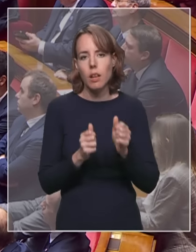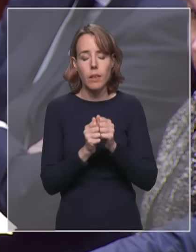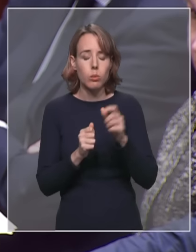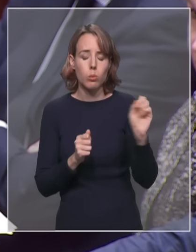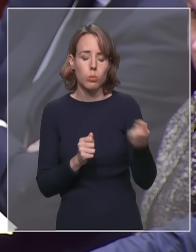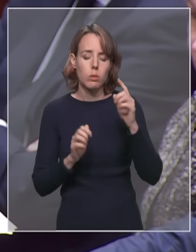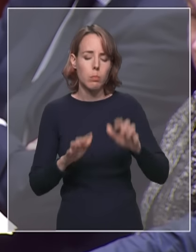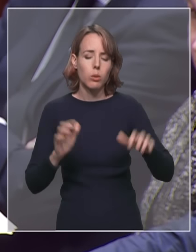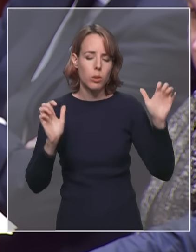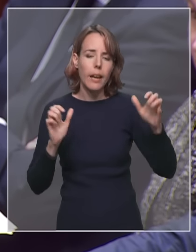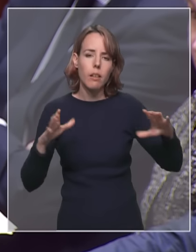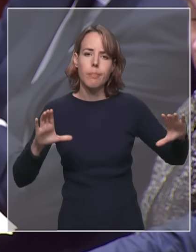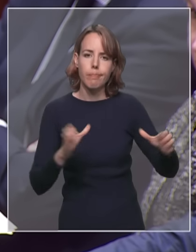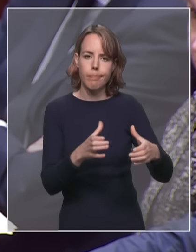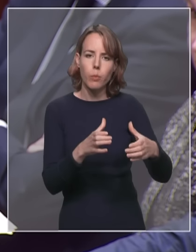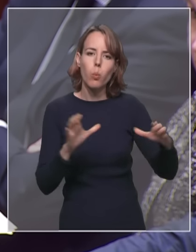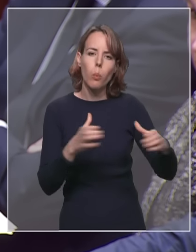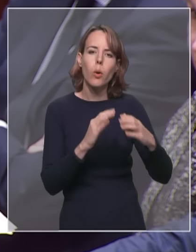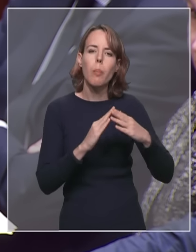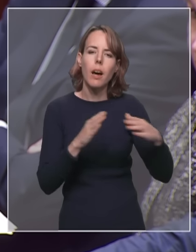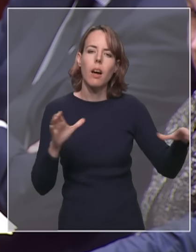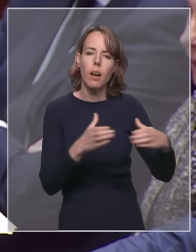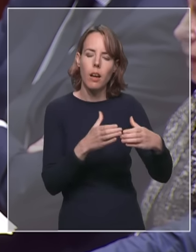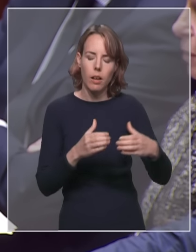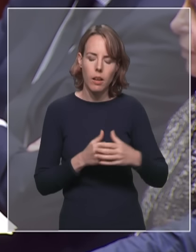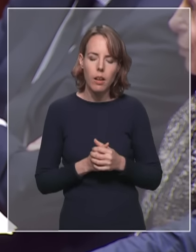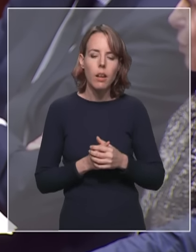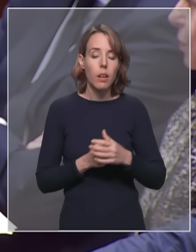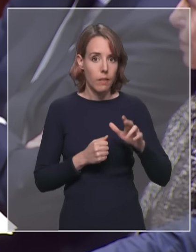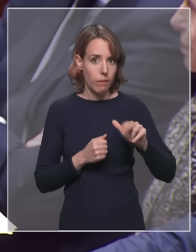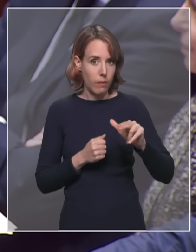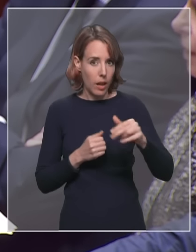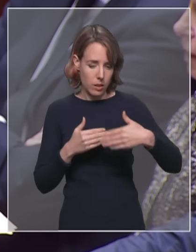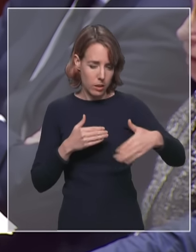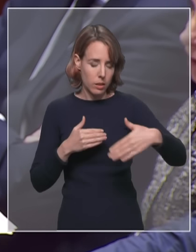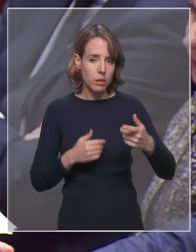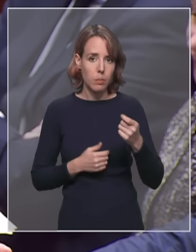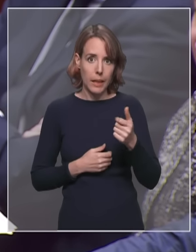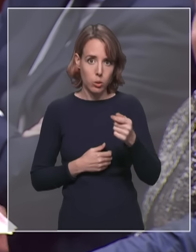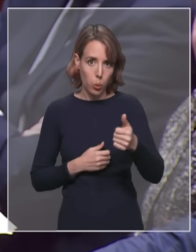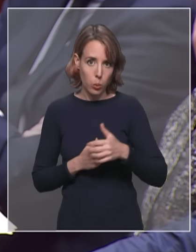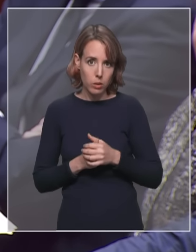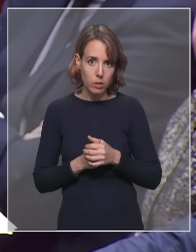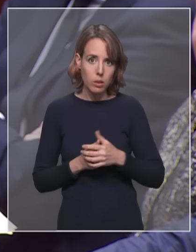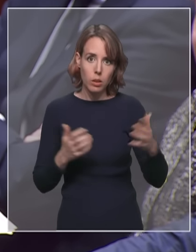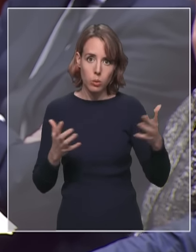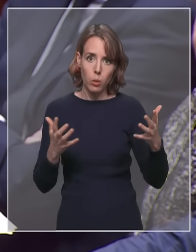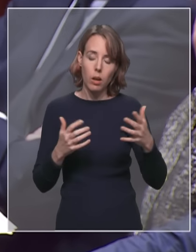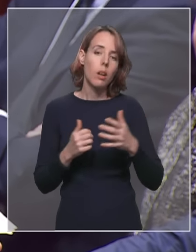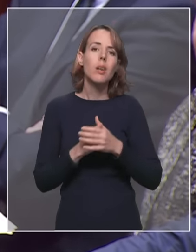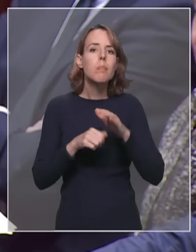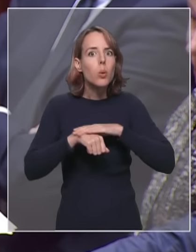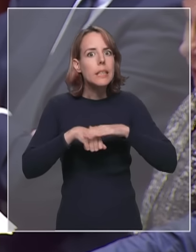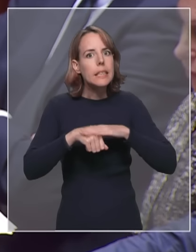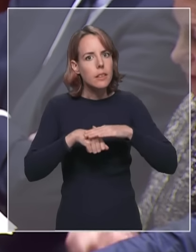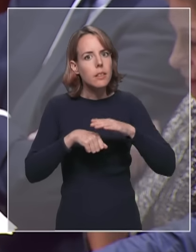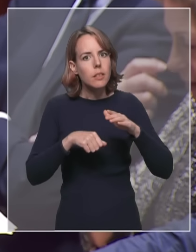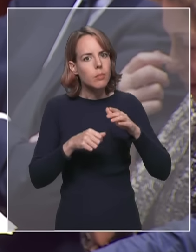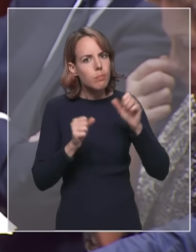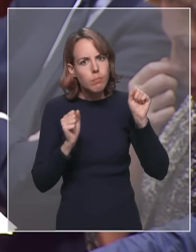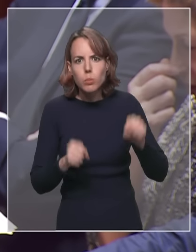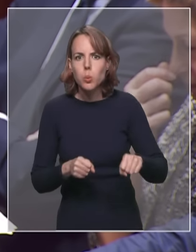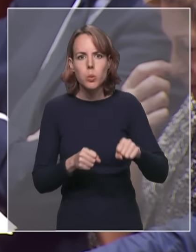parlementaires du socle commun. Et nous devrons aboutir dans les prochains jours, dans les prochaines semaines, à faire en sorte que la politique de l'offre, qui est celle et l'unique qui peut